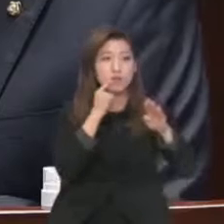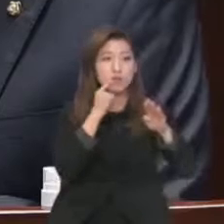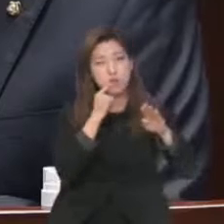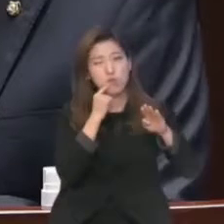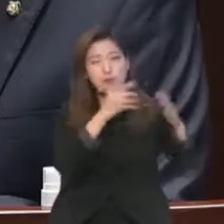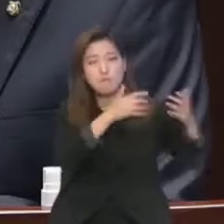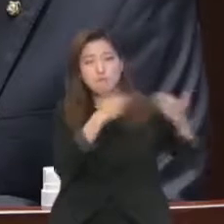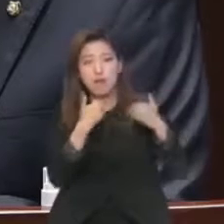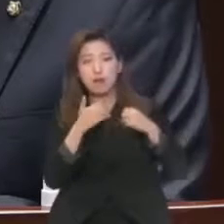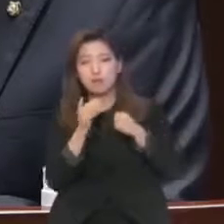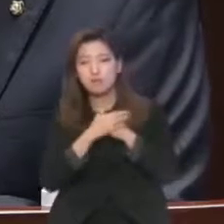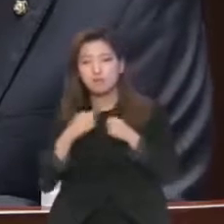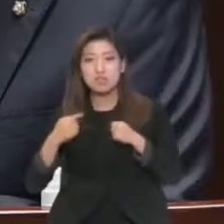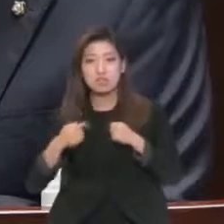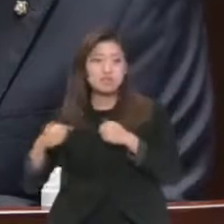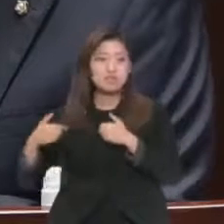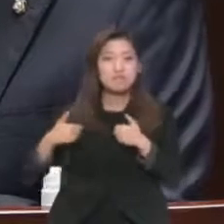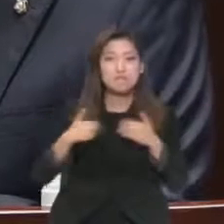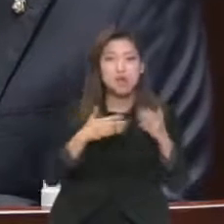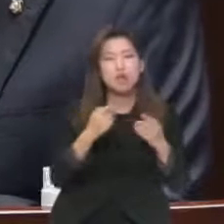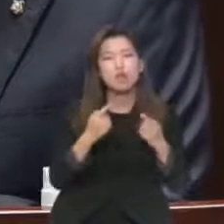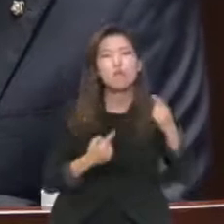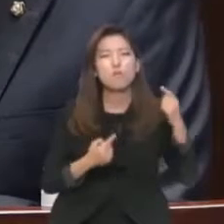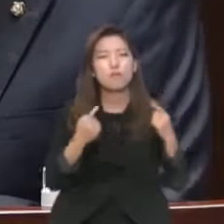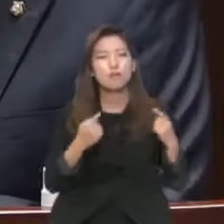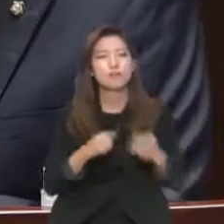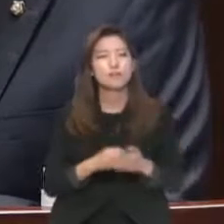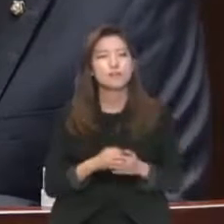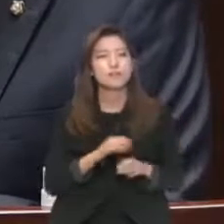절제된 그 표현이 힘을 가질 수도 있다고 생각합니다.